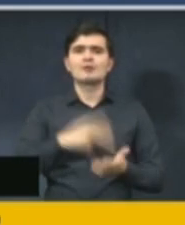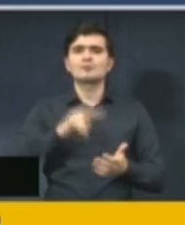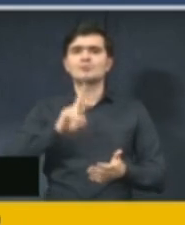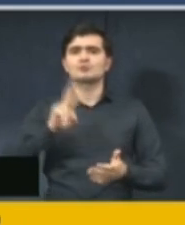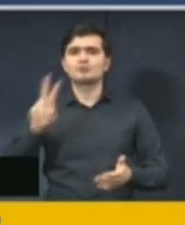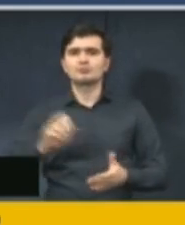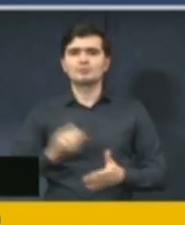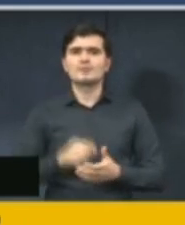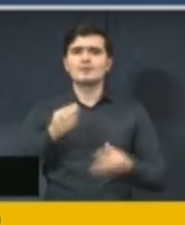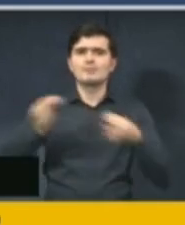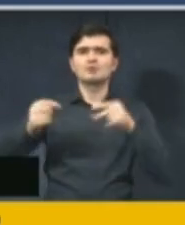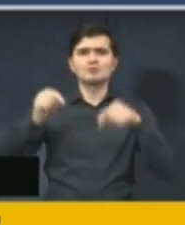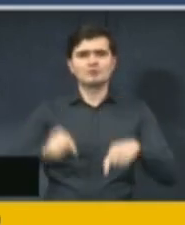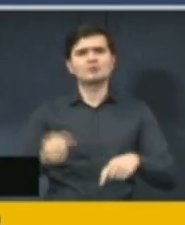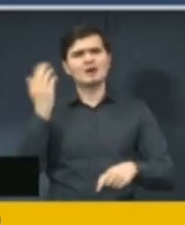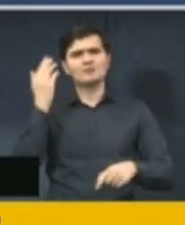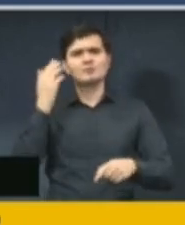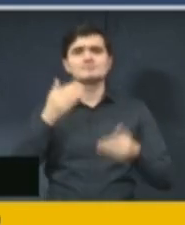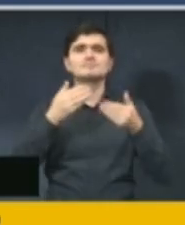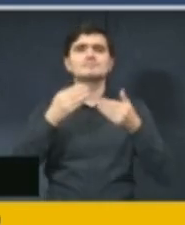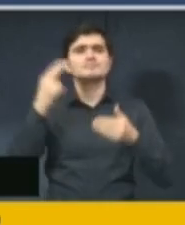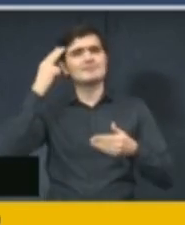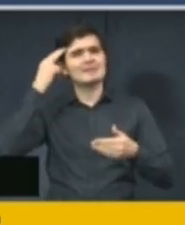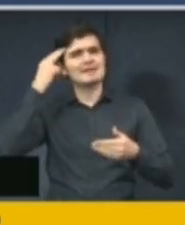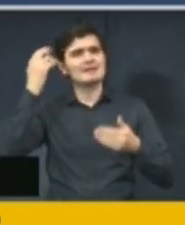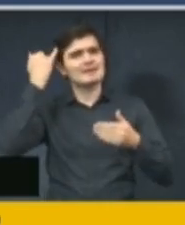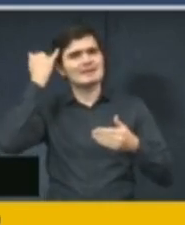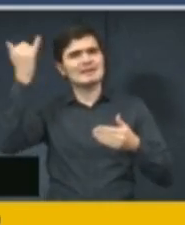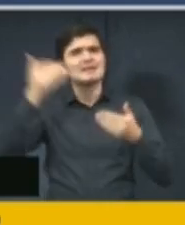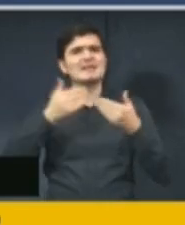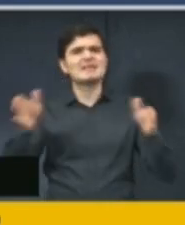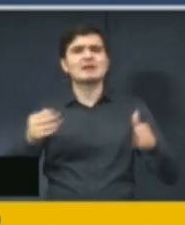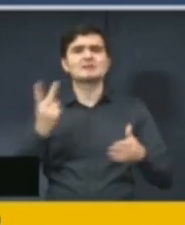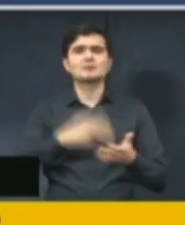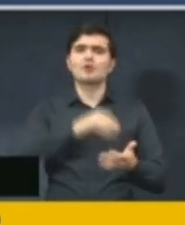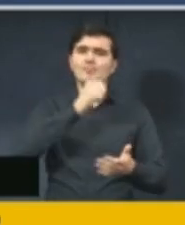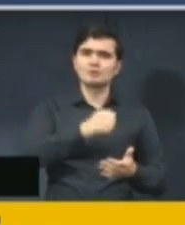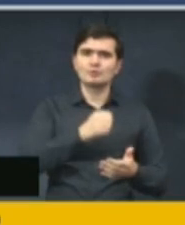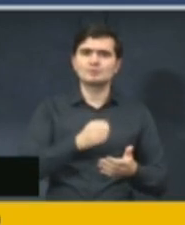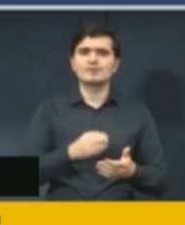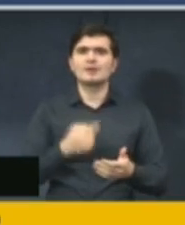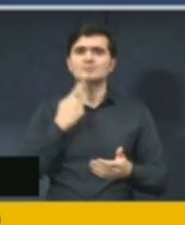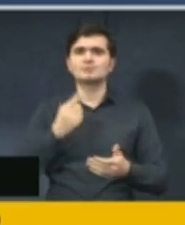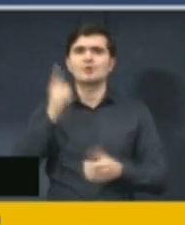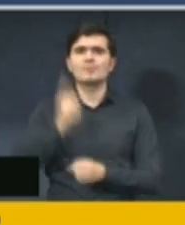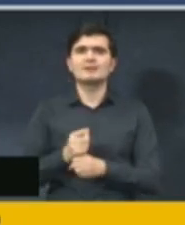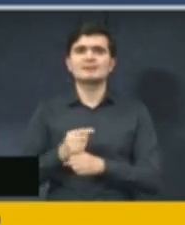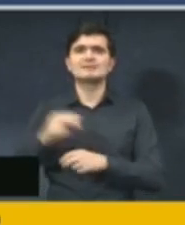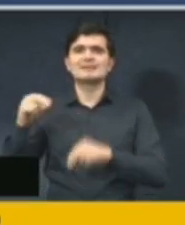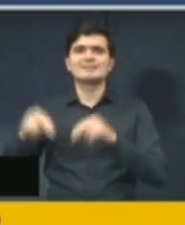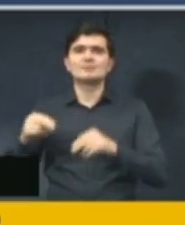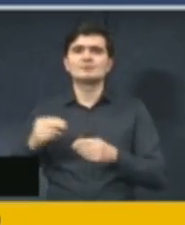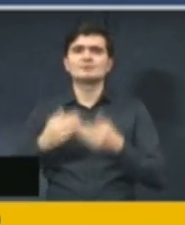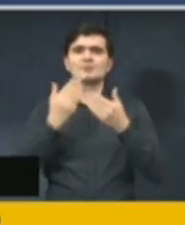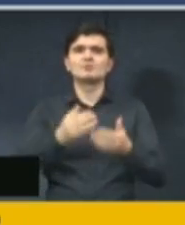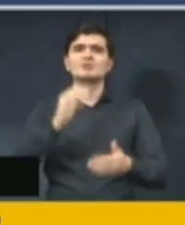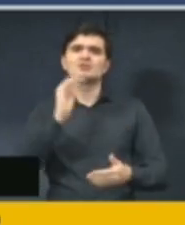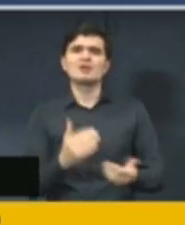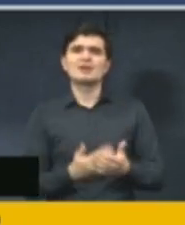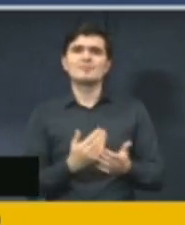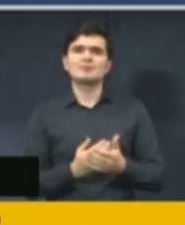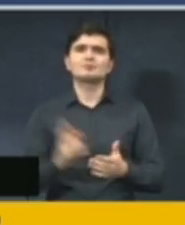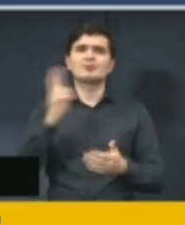31.1.2022. Măsura aceasta a fost inițiată în 2019 și s-a introdus obligația debitorului să depună cerere pentru restructurare maxim 6 luni de